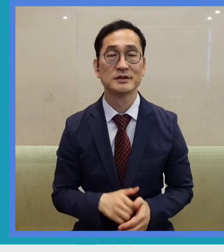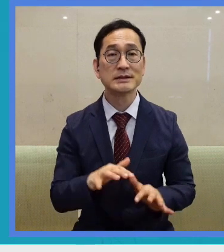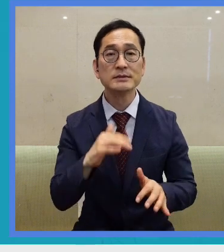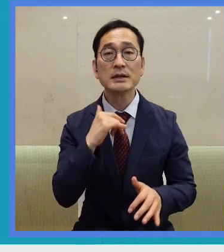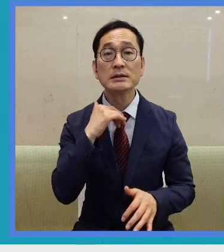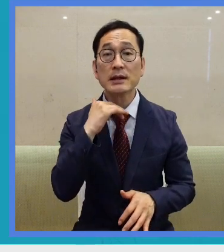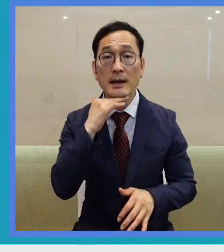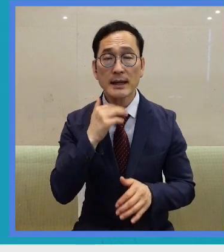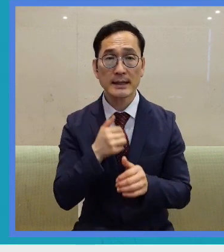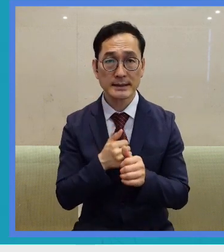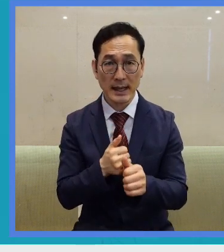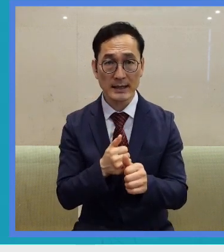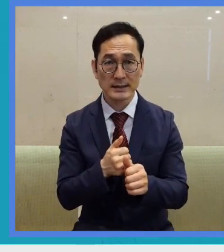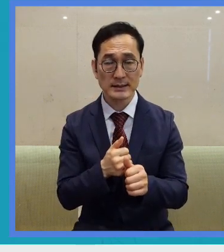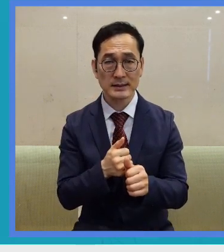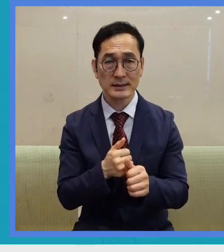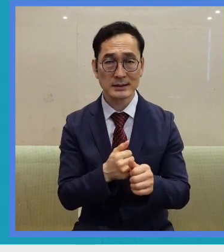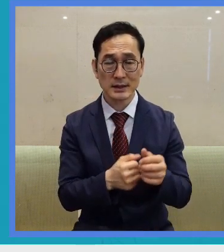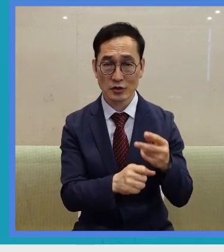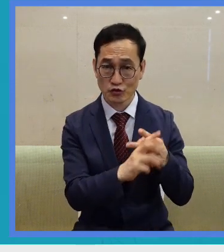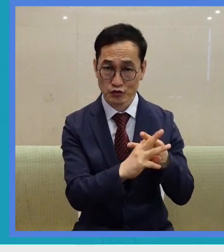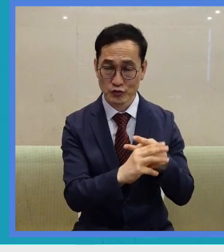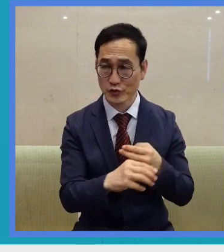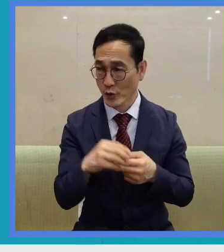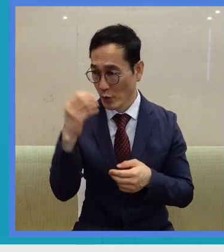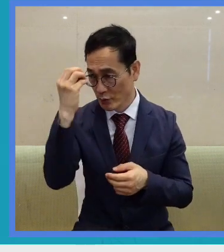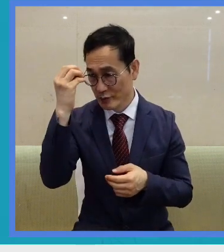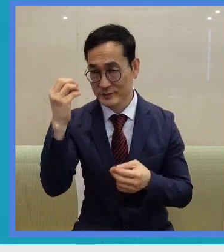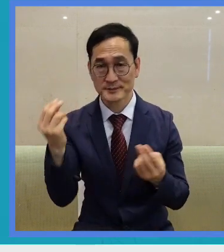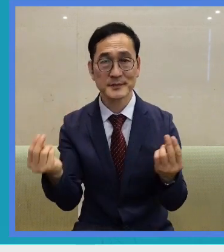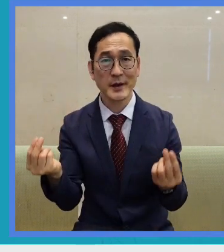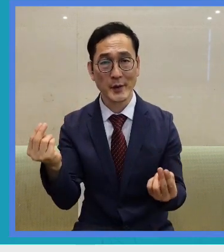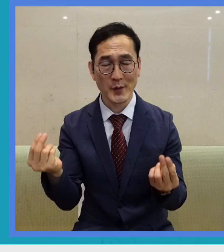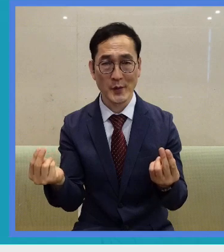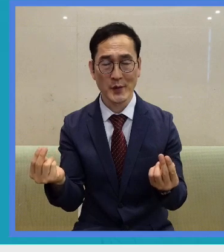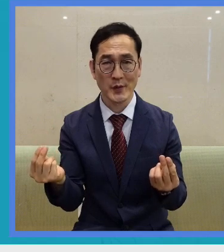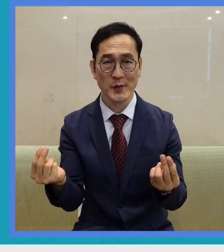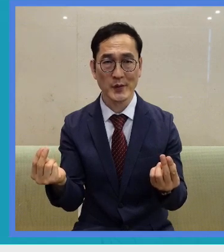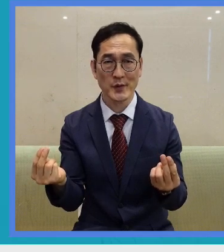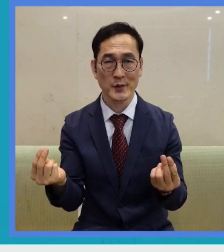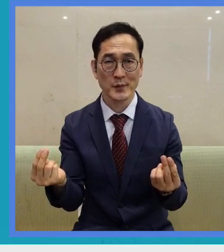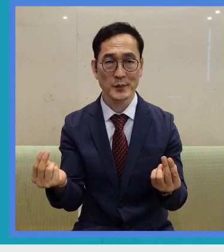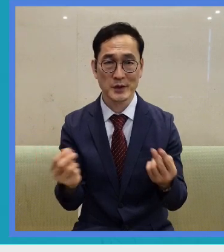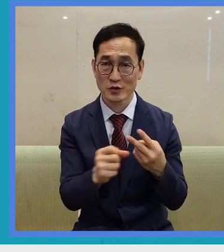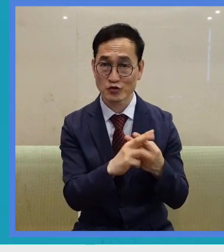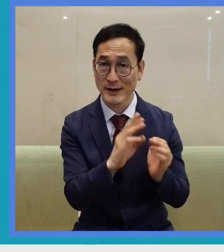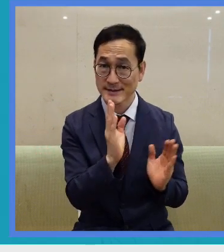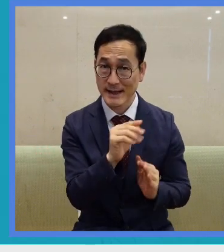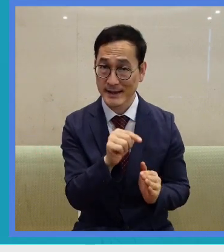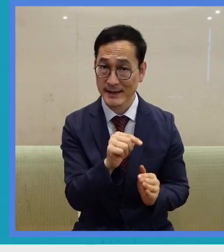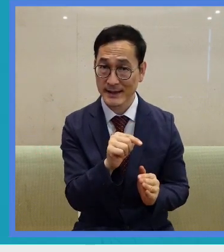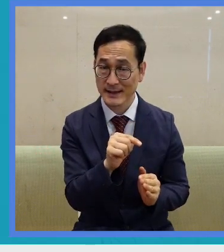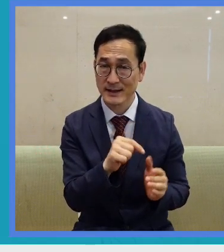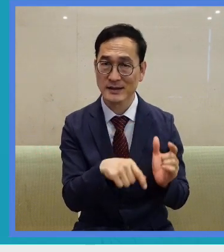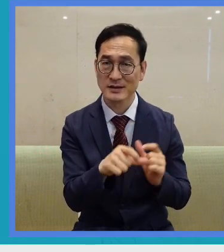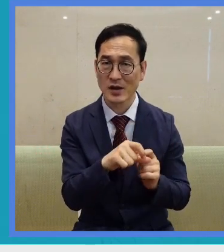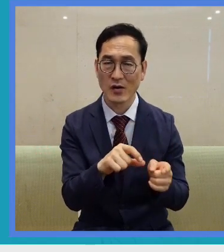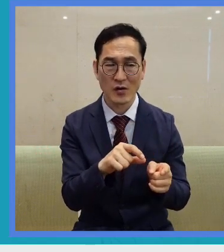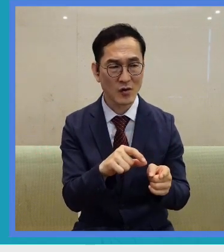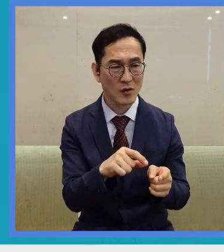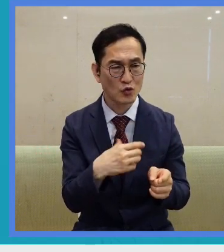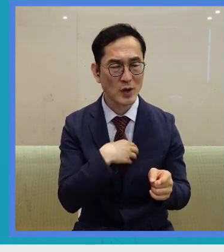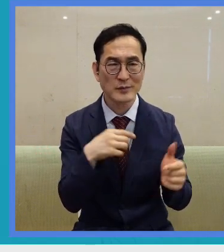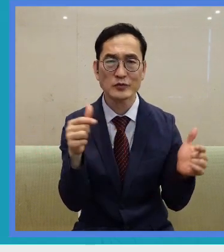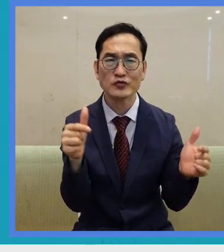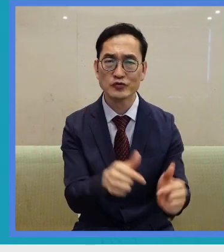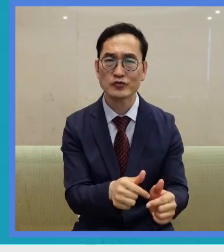즉 중학생이냐 고등학생이냐 어디가 더 영향을 많이 받느냐라고 했을 때 중학생들이 훨씬 더 낮아진 그런